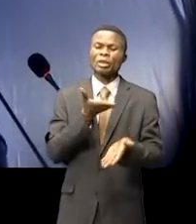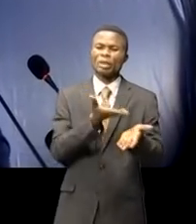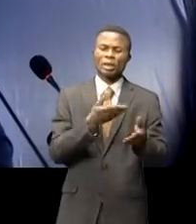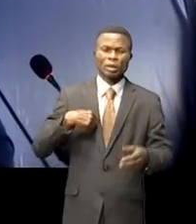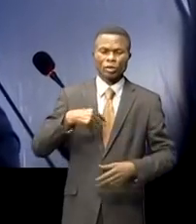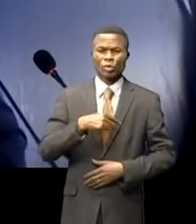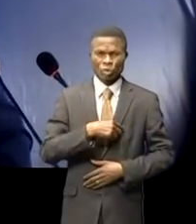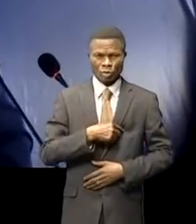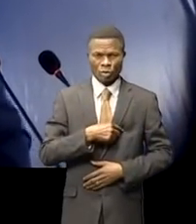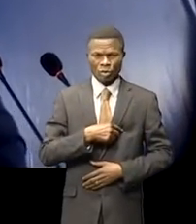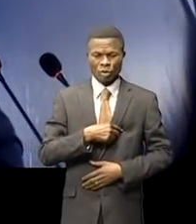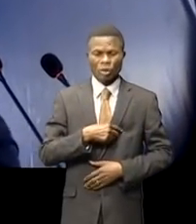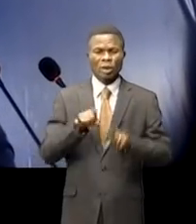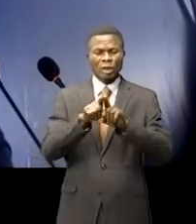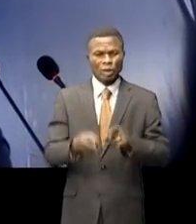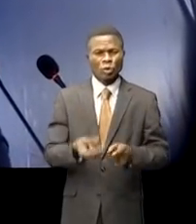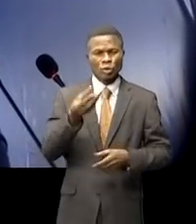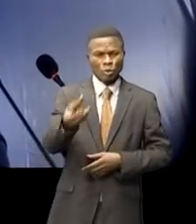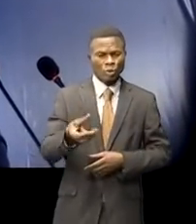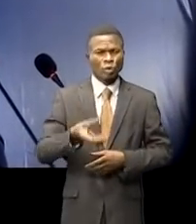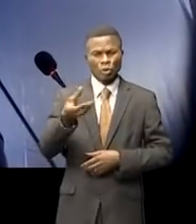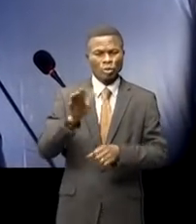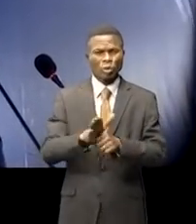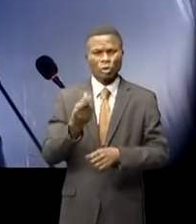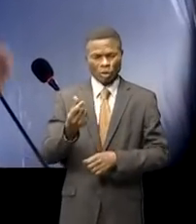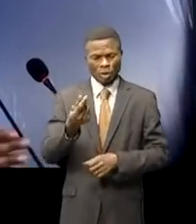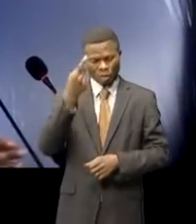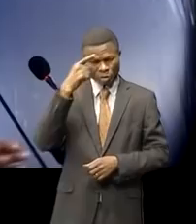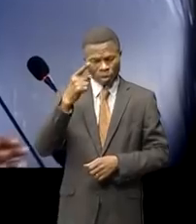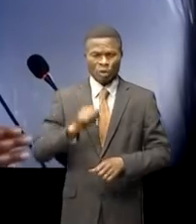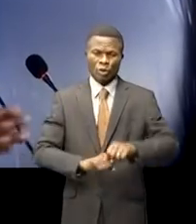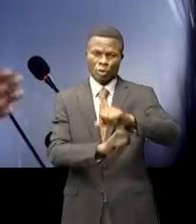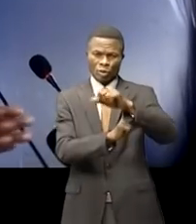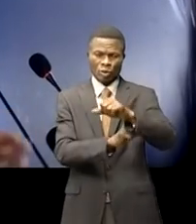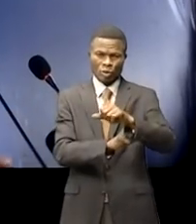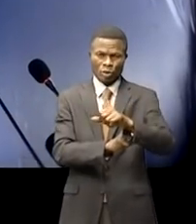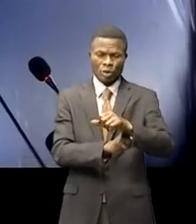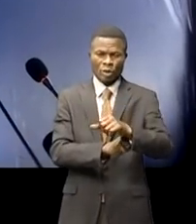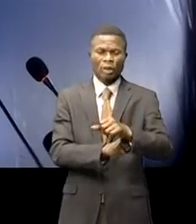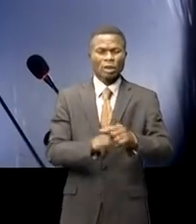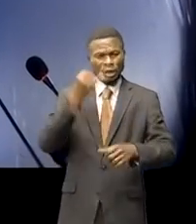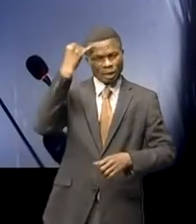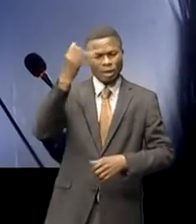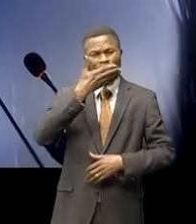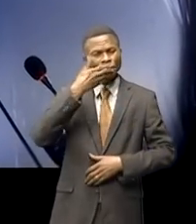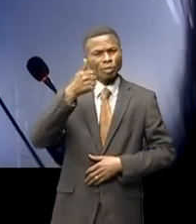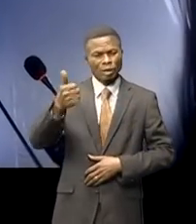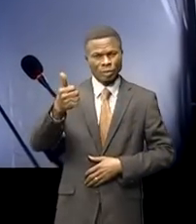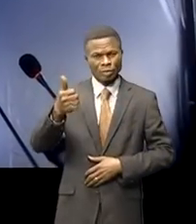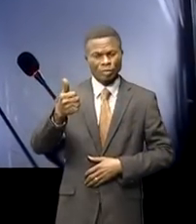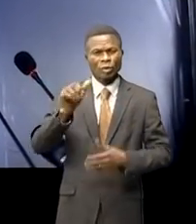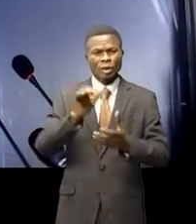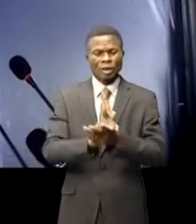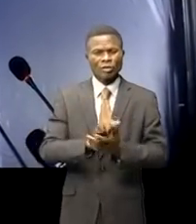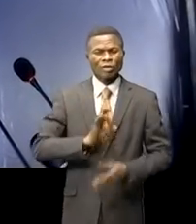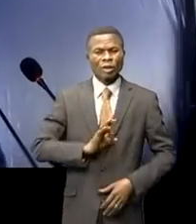et les sponsors qui ont accompagné cette merveilleuse initiative de la première